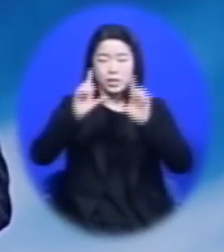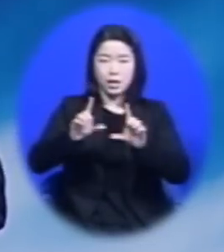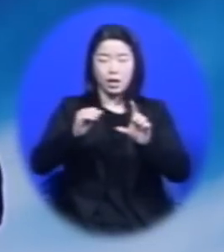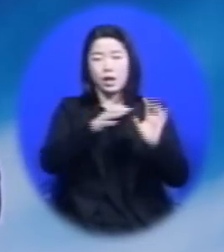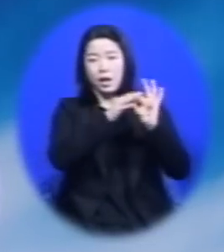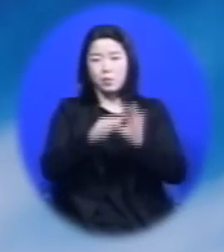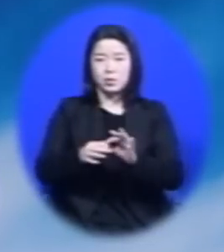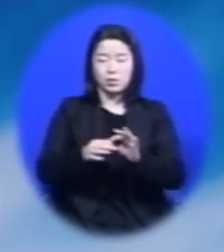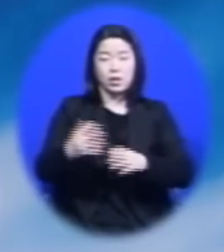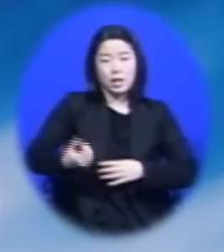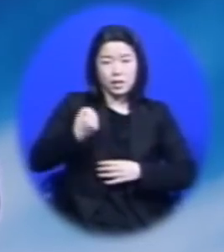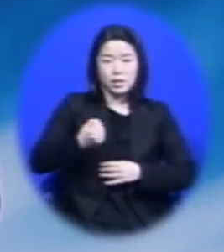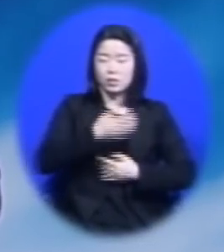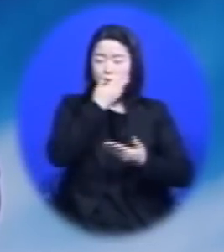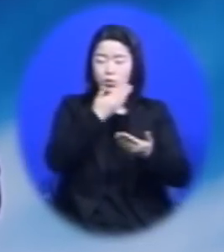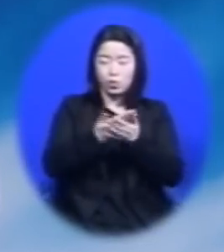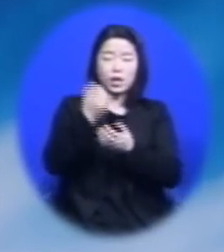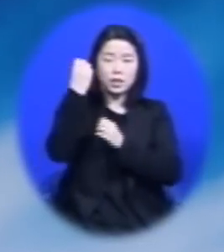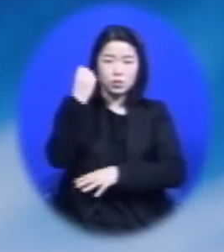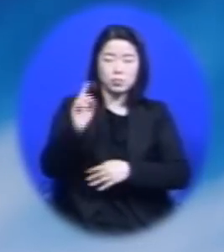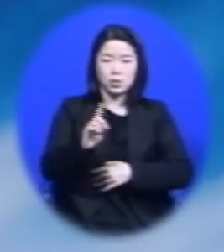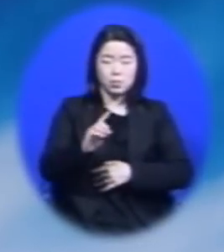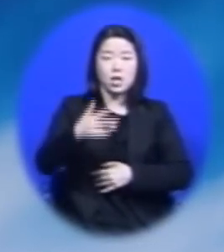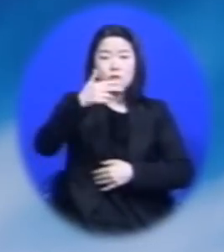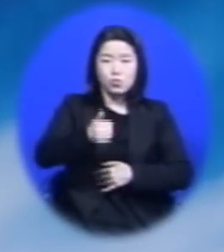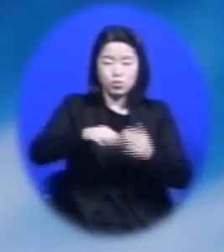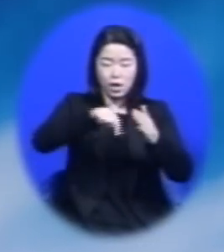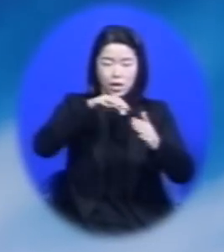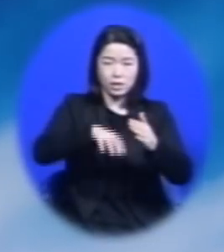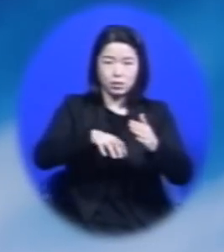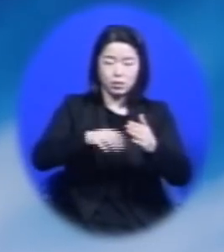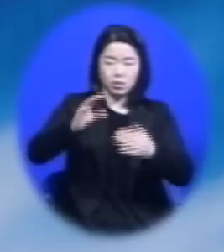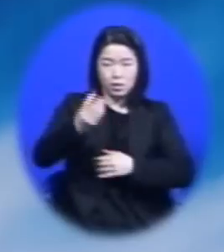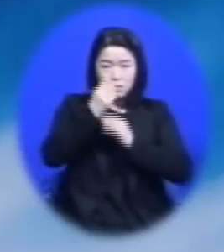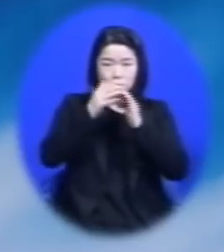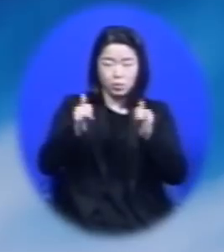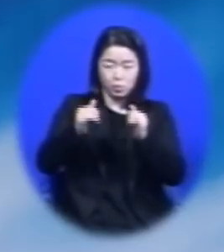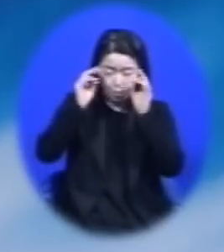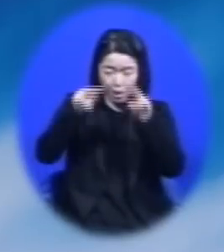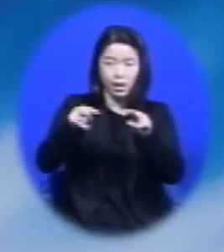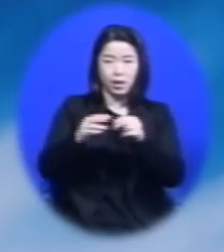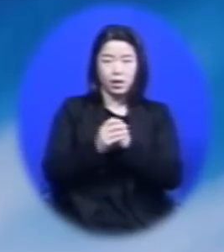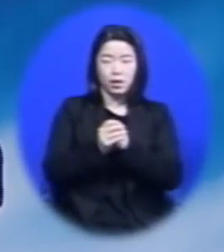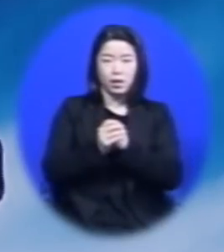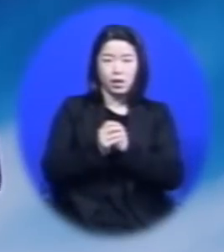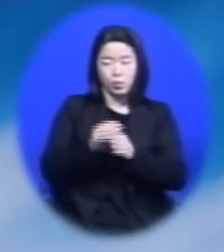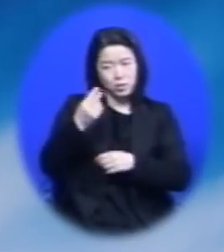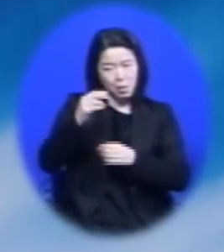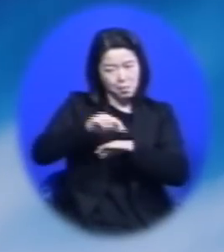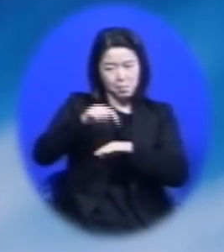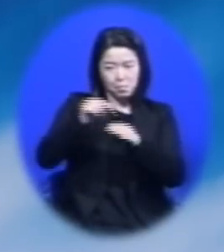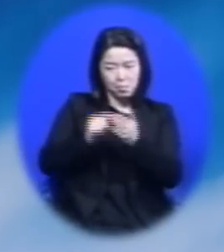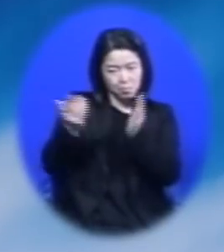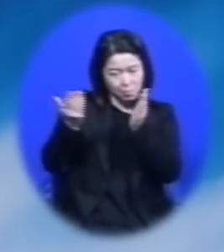우리가 가져야 될 중요한 기준이 주 안에서 성도들을 바라보는 겁니다 혹시 마음이 안 드는 사람 하나되기 싫은